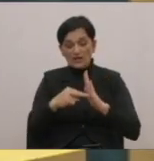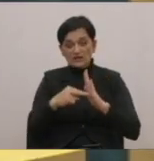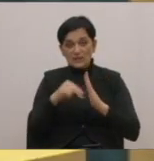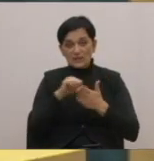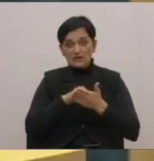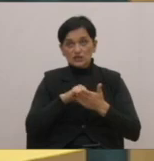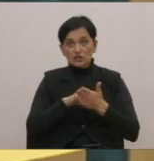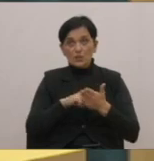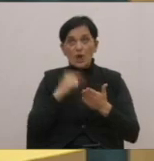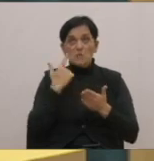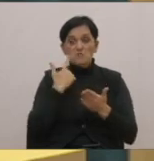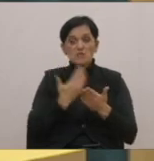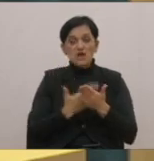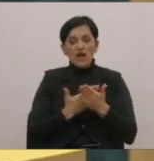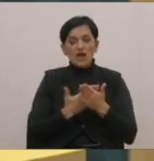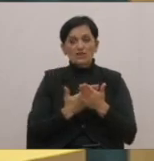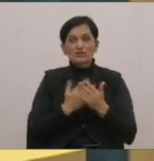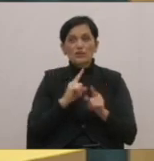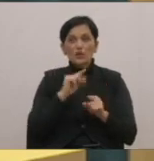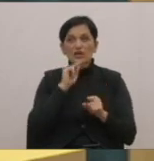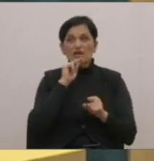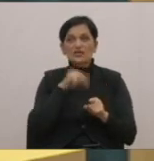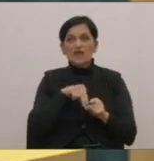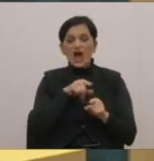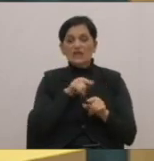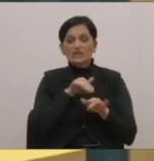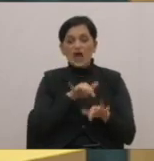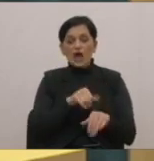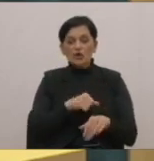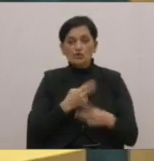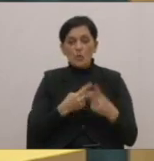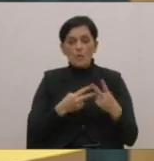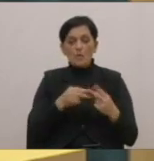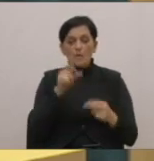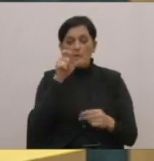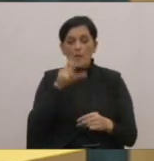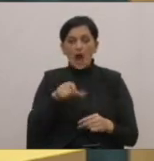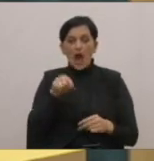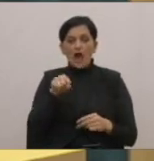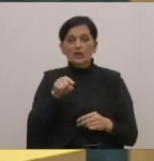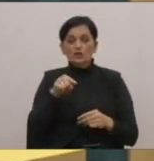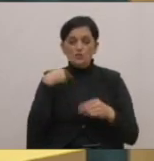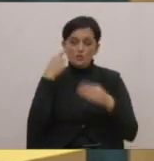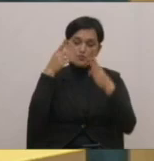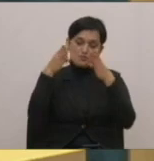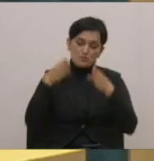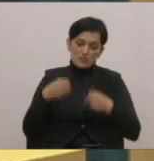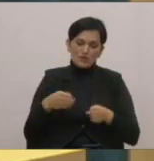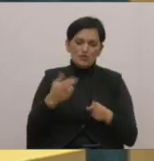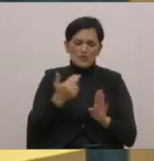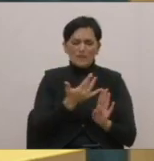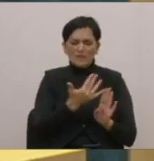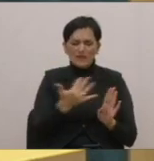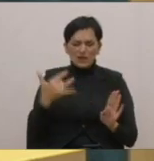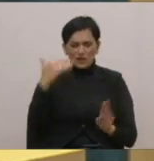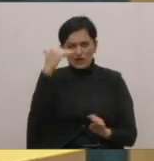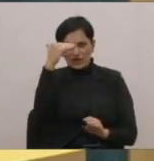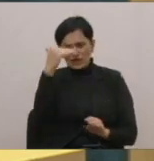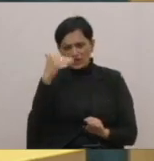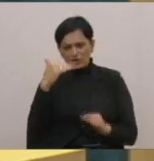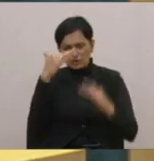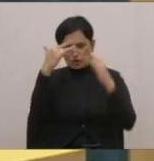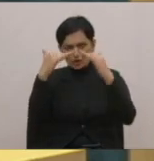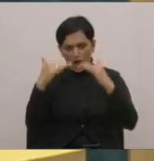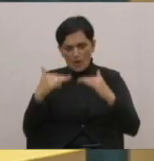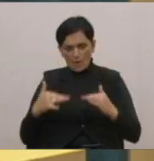მიიღება მხედველობაში ჩადენილი დანაშაული, თავად პატიმრის, ასე ვთქვათ, პიროვნება და მთელი რიგი კრიტერიუმები არის ჩამოთვლილი,